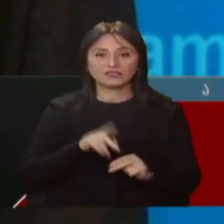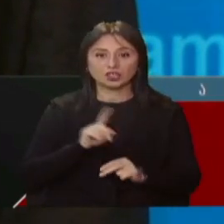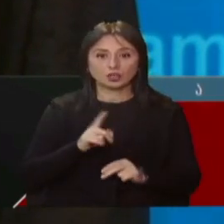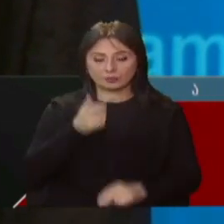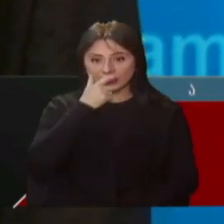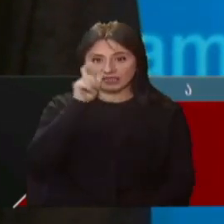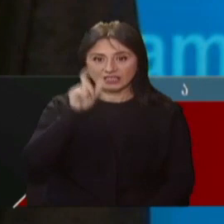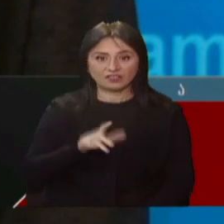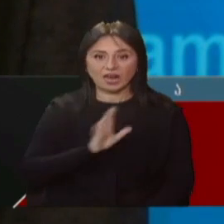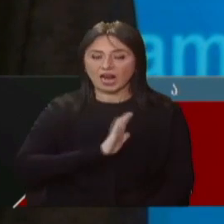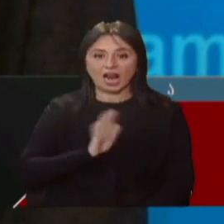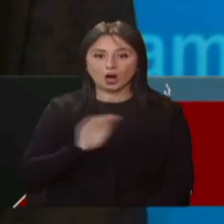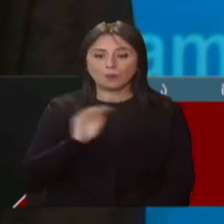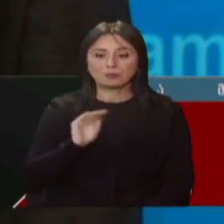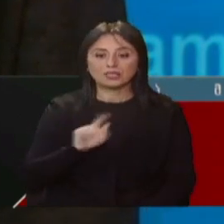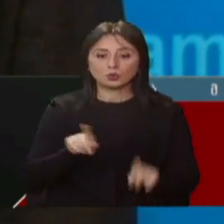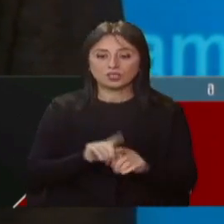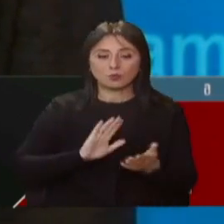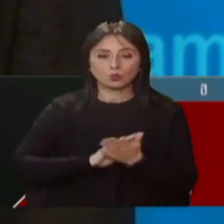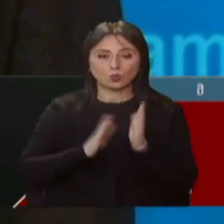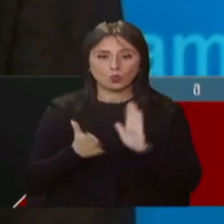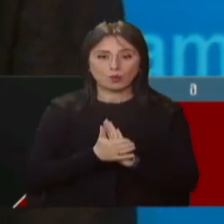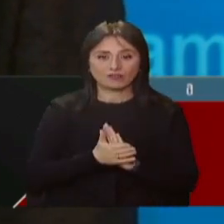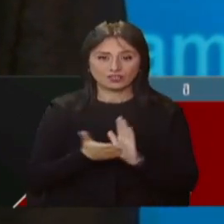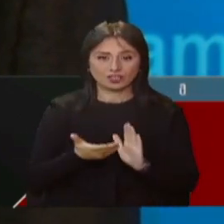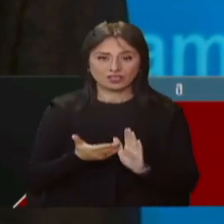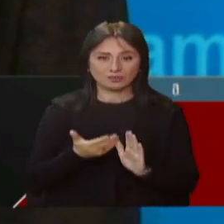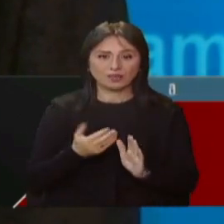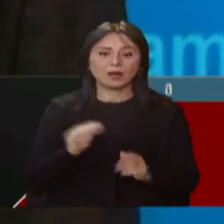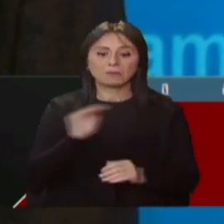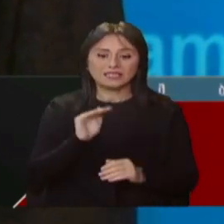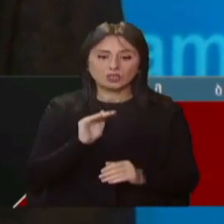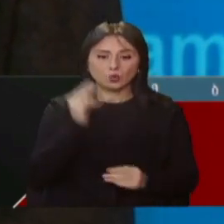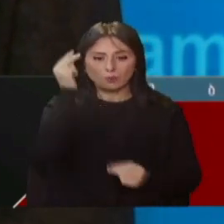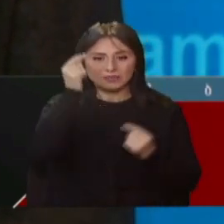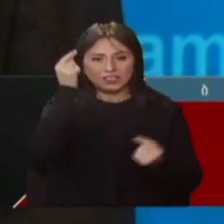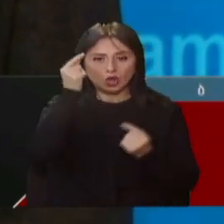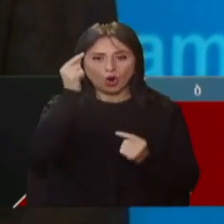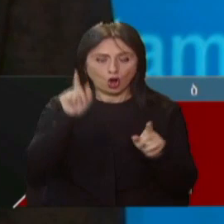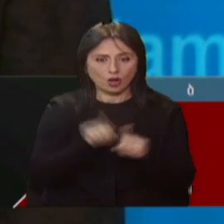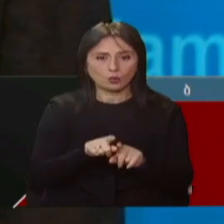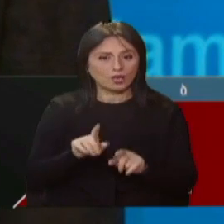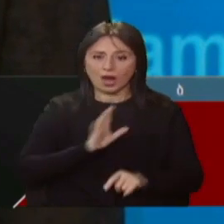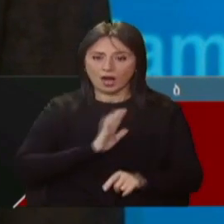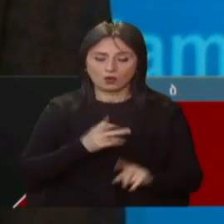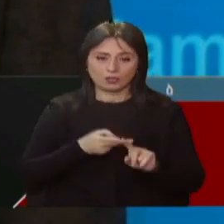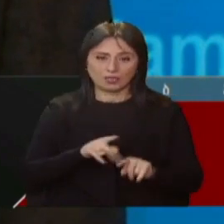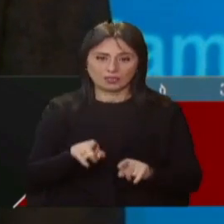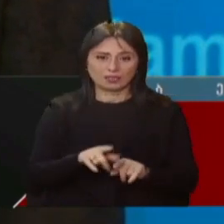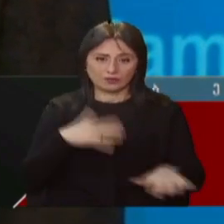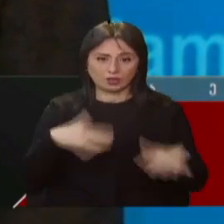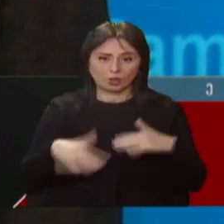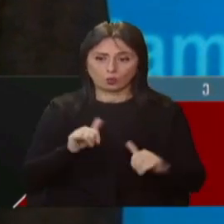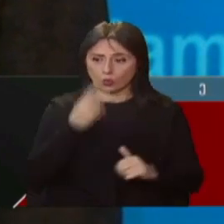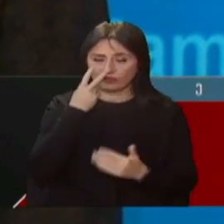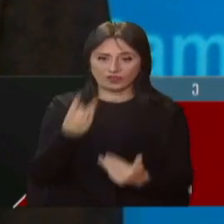rom Saakashvili ar ikhos fizikurad iset mdgomareobashi, fizikuradats da psikhologiuradats ar ikhos iseti dauzlurebuli,